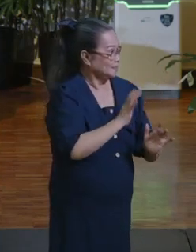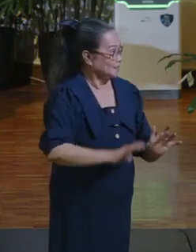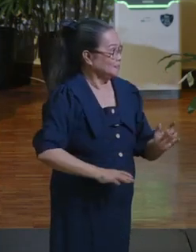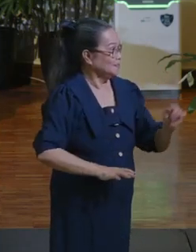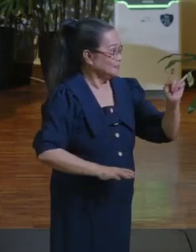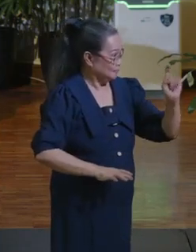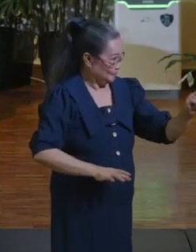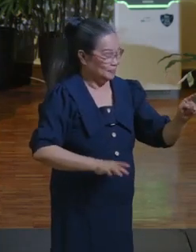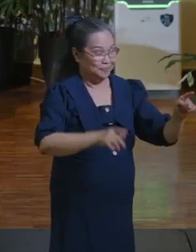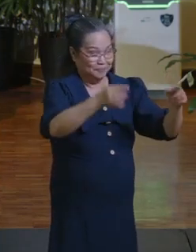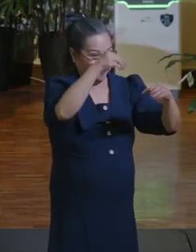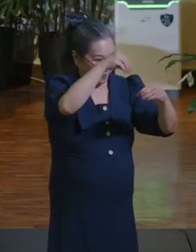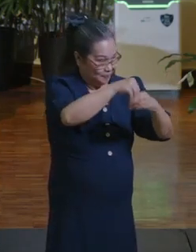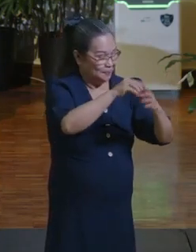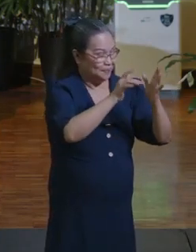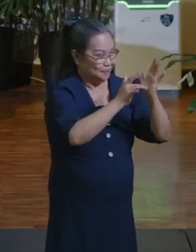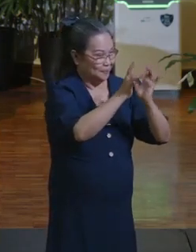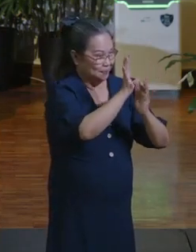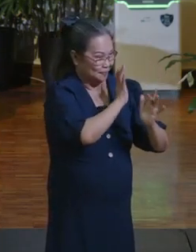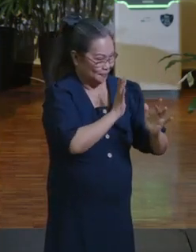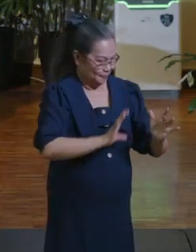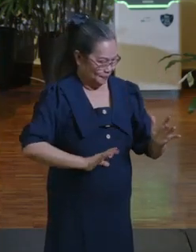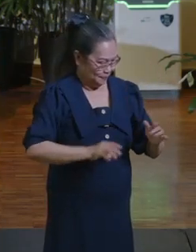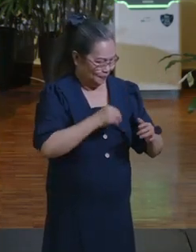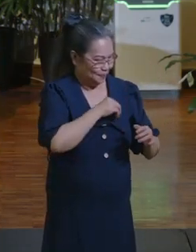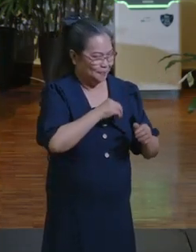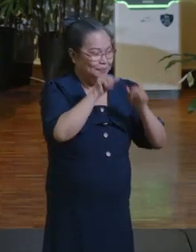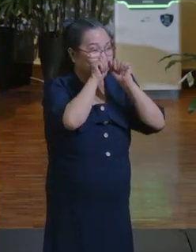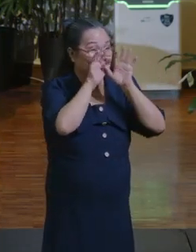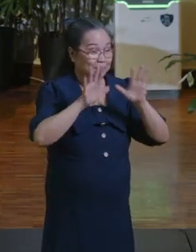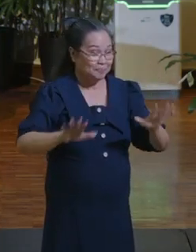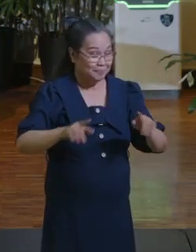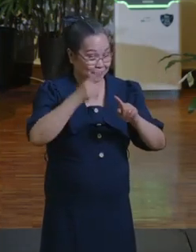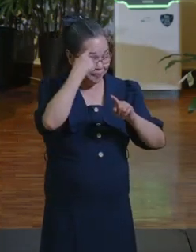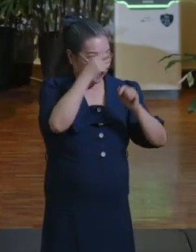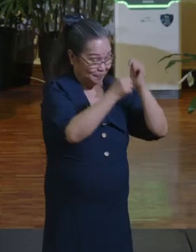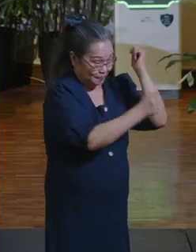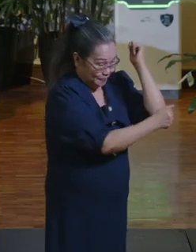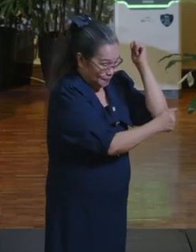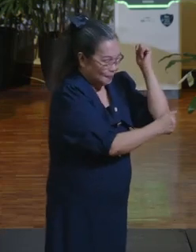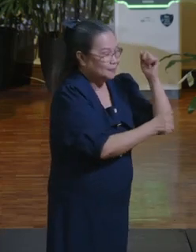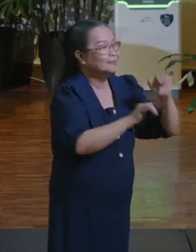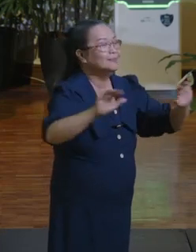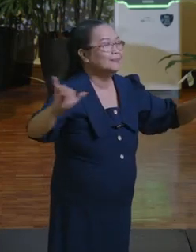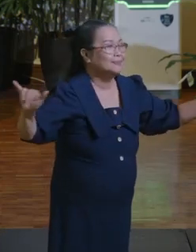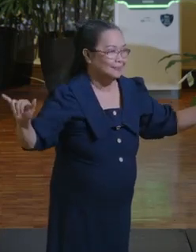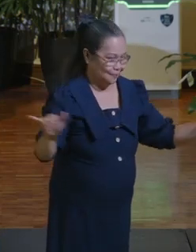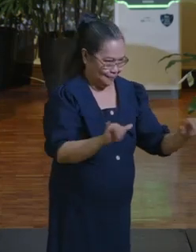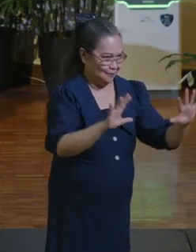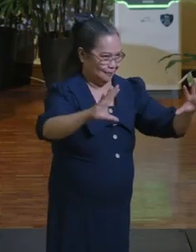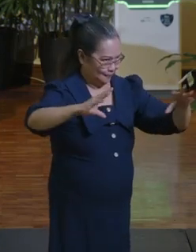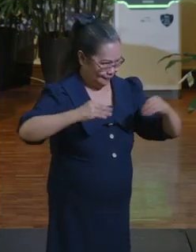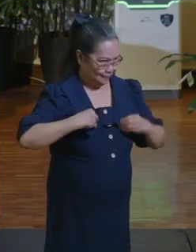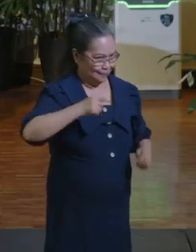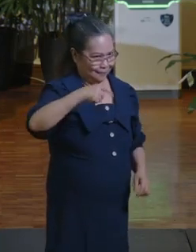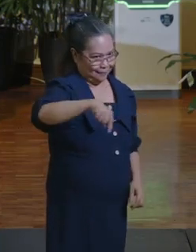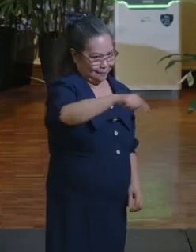atin, ang pangakong pagpapala ng Diyos kay Abraham ay atin din. Sa